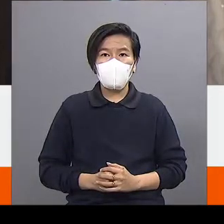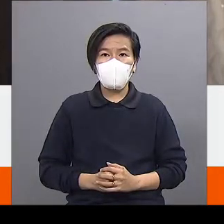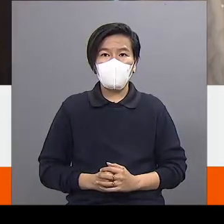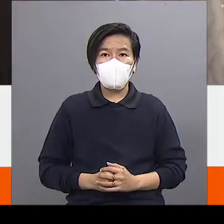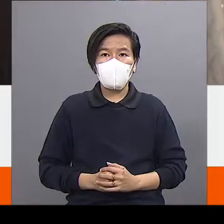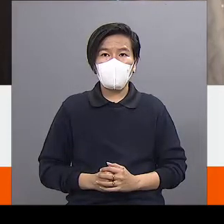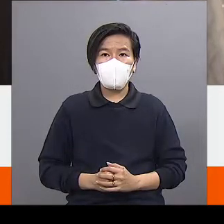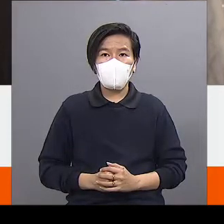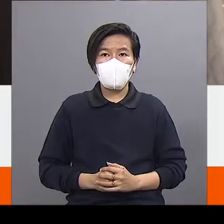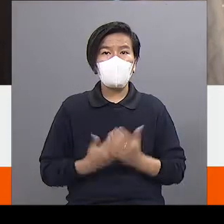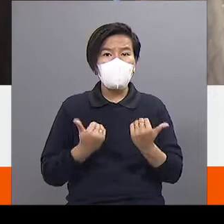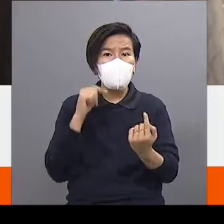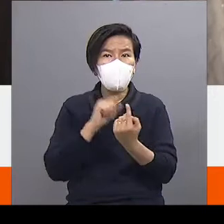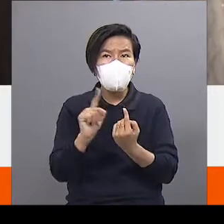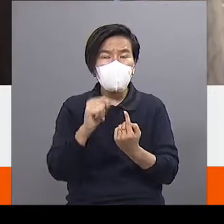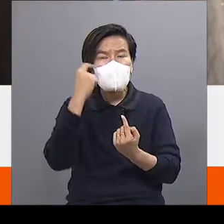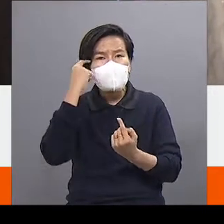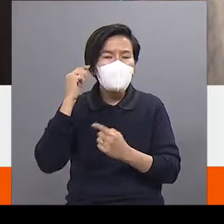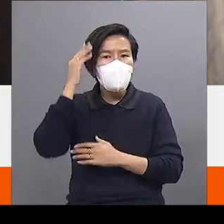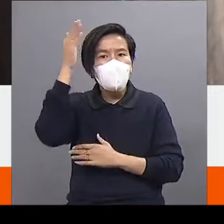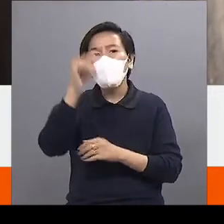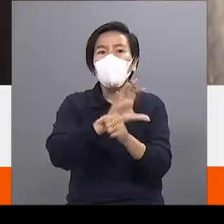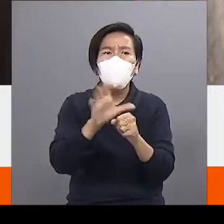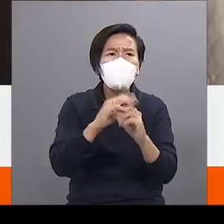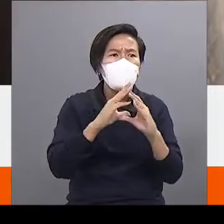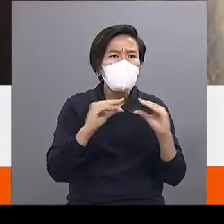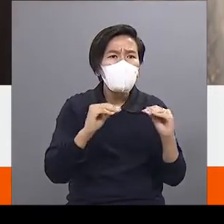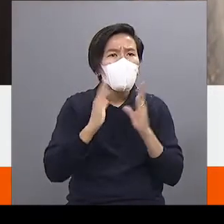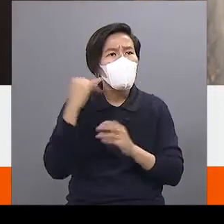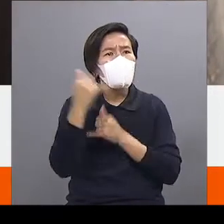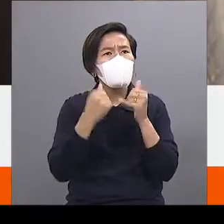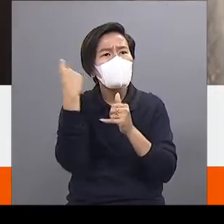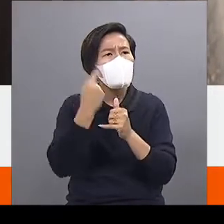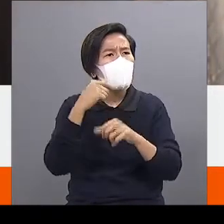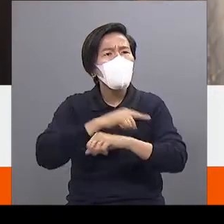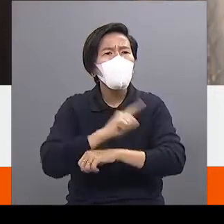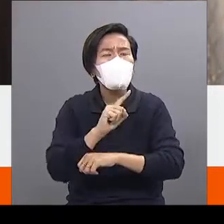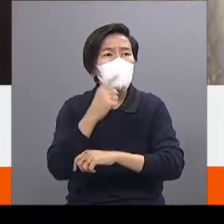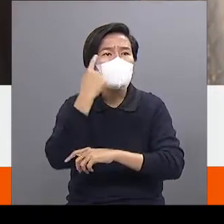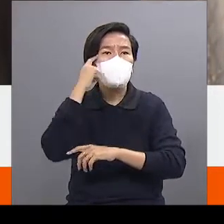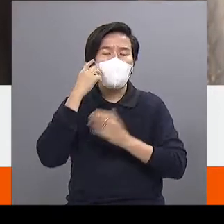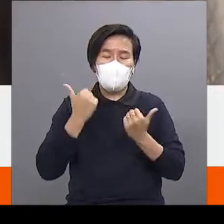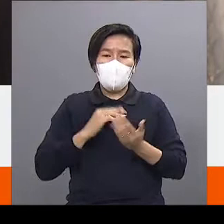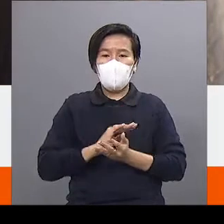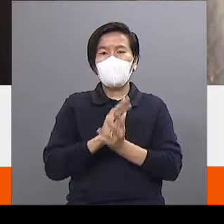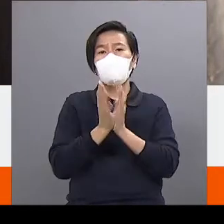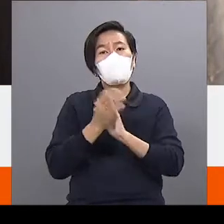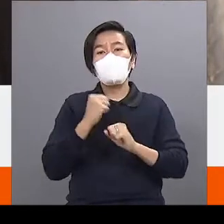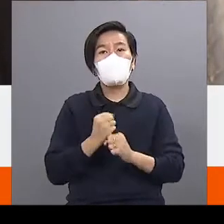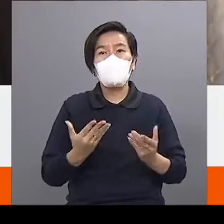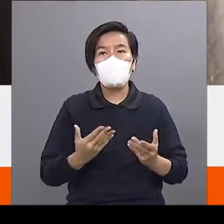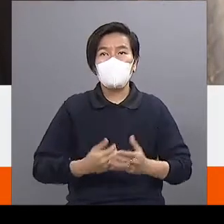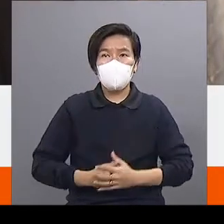กลับมาเป็นปกตินั่นแหละทุกวันนี้เราปรับตัวกับธุรกิจหรือปรับตัวเพื่อความอยู่รอดยังไงบ้างพี่ก็มี